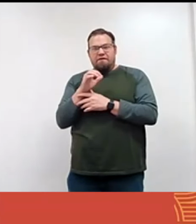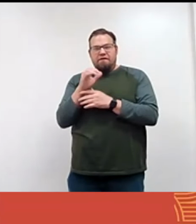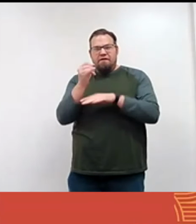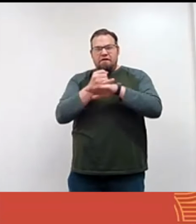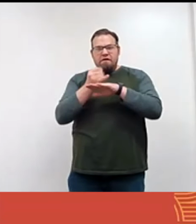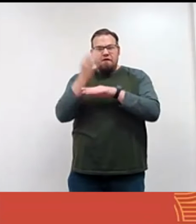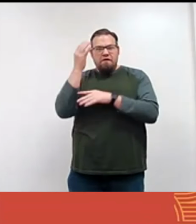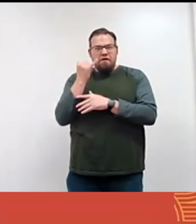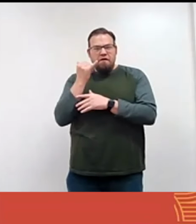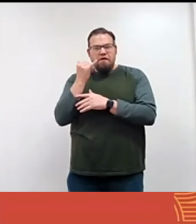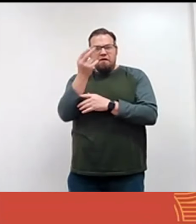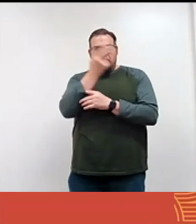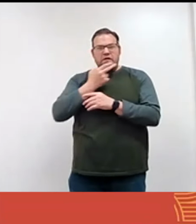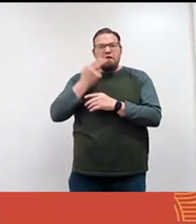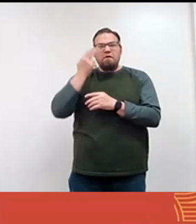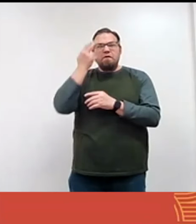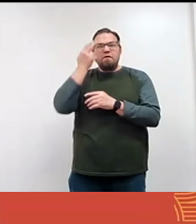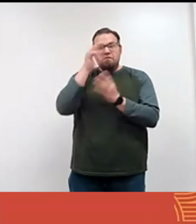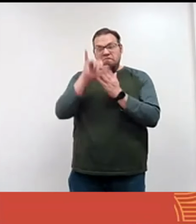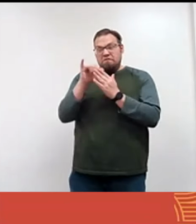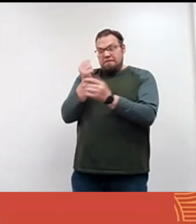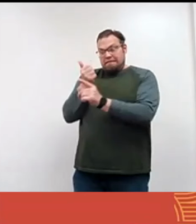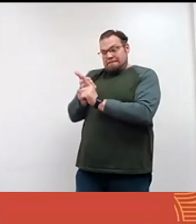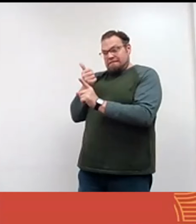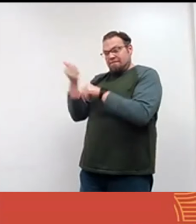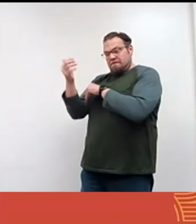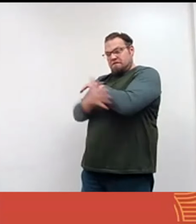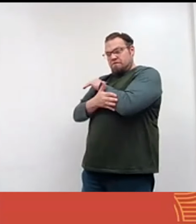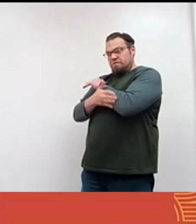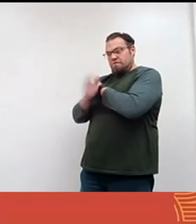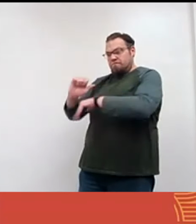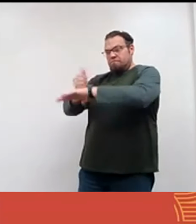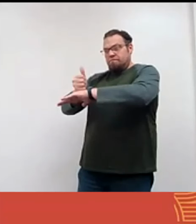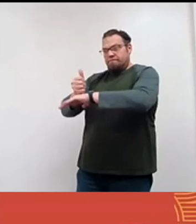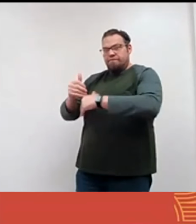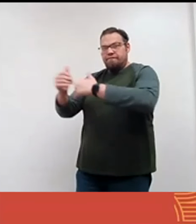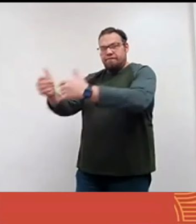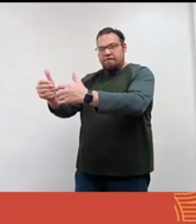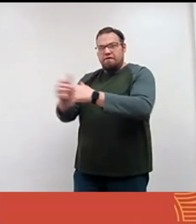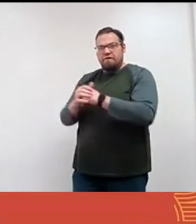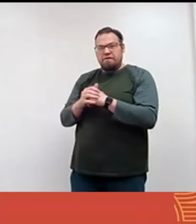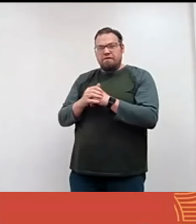لنتحدث عن ماذا فعلت أمريكا مع جزر المحيط الهادي.